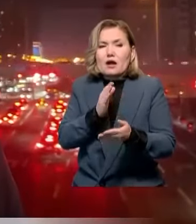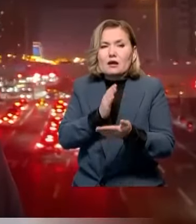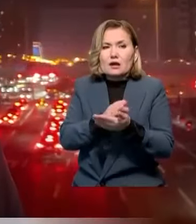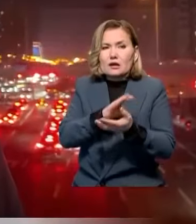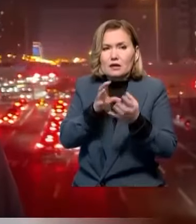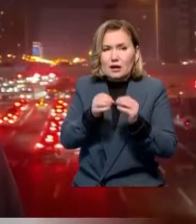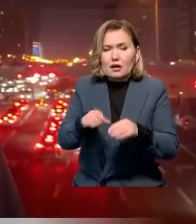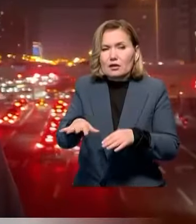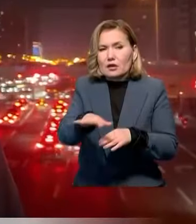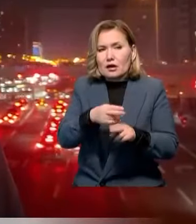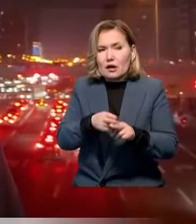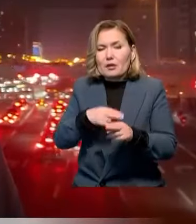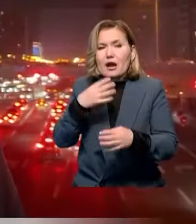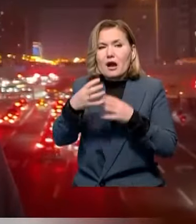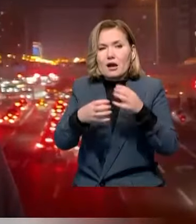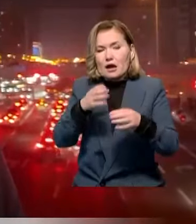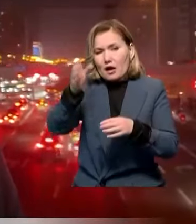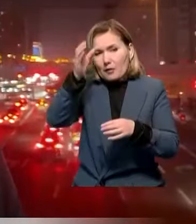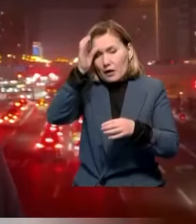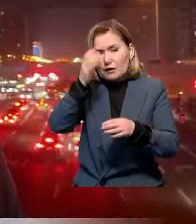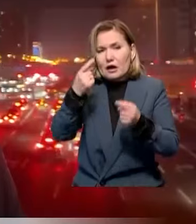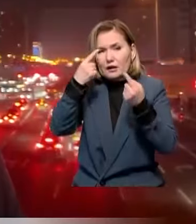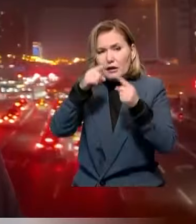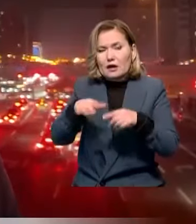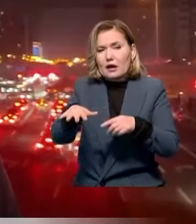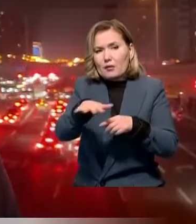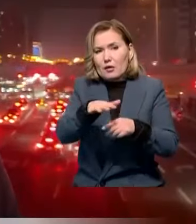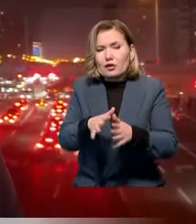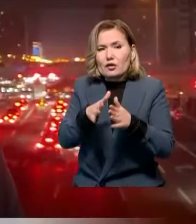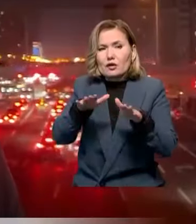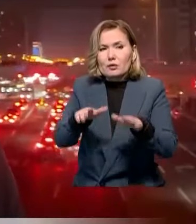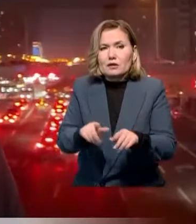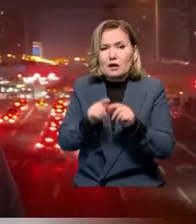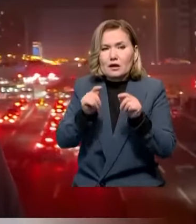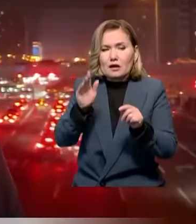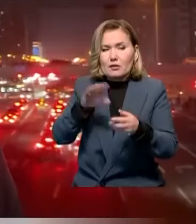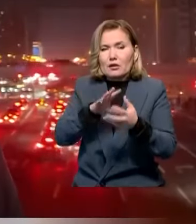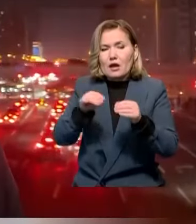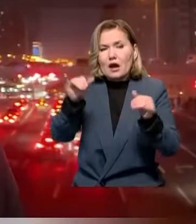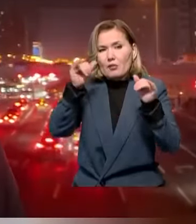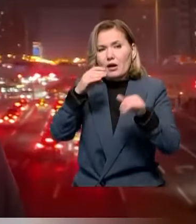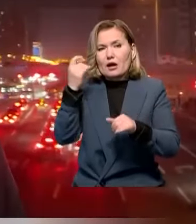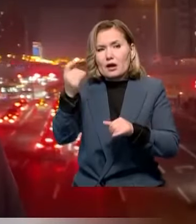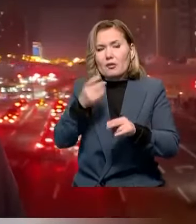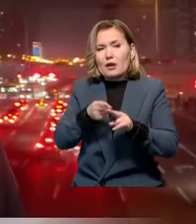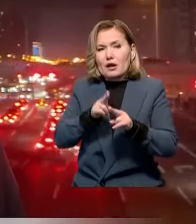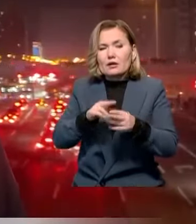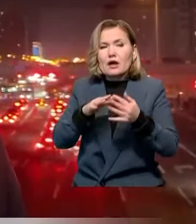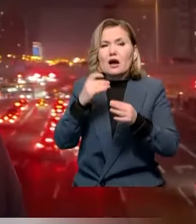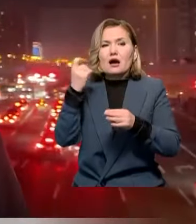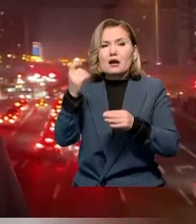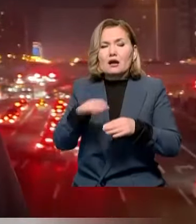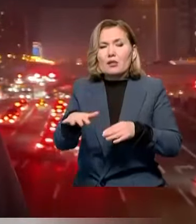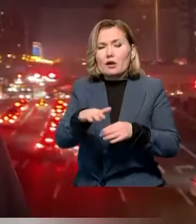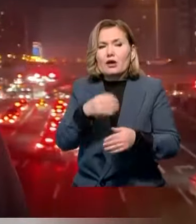дәл осы алаңда халықаралық ғылыми техникалық алмасуға мүмкіндік туындайды. Мал шаруашылығы мен агросалаға қатысты құнды